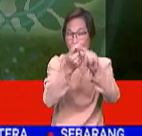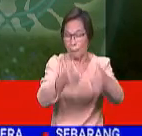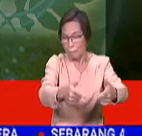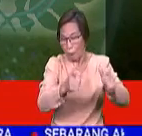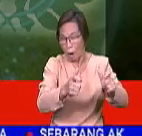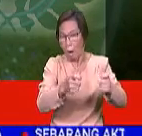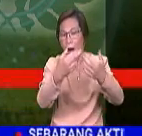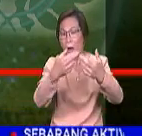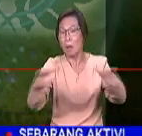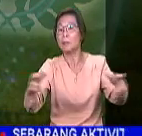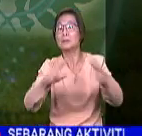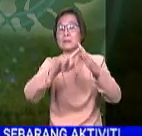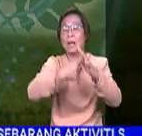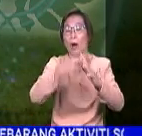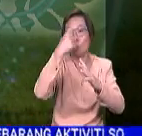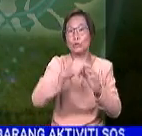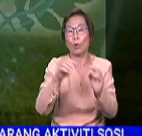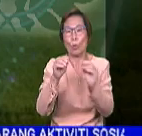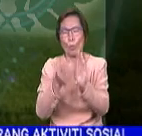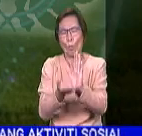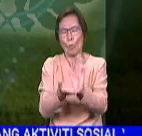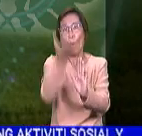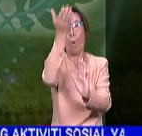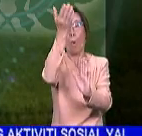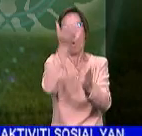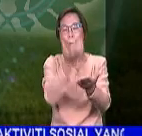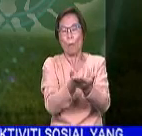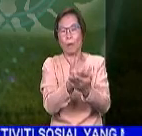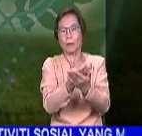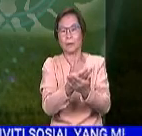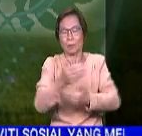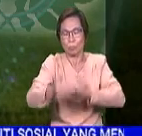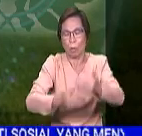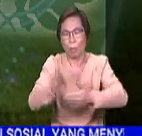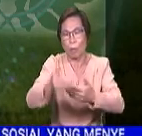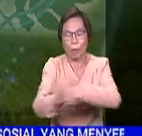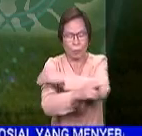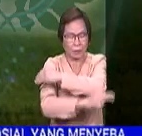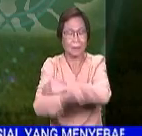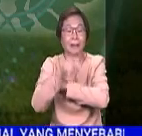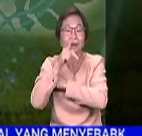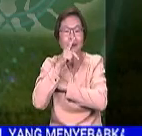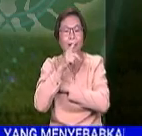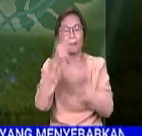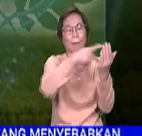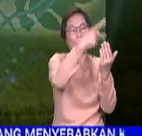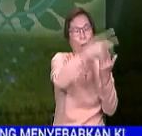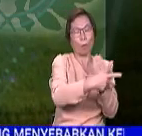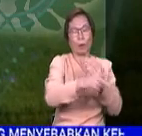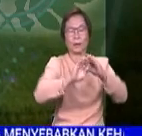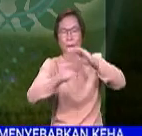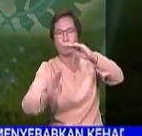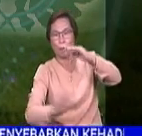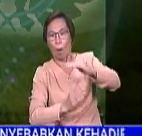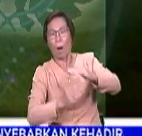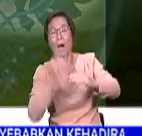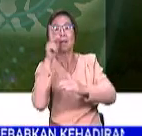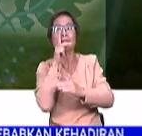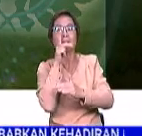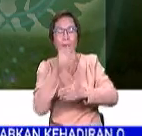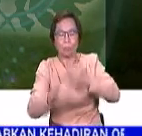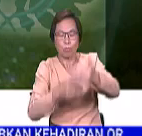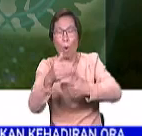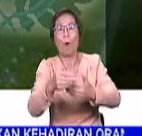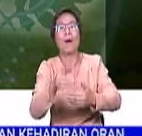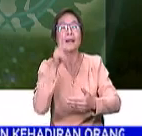dilancarkan dalam usaha untuk meningkatkan ekonomi dan productivity Negeri Kedah inisiatif di bawah Kedah produktif Kedah